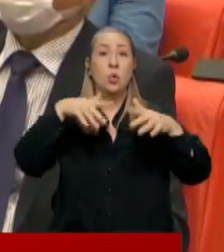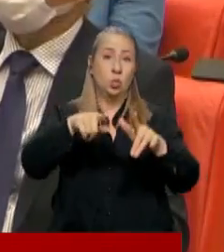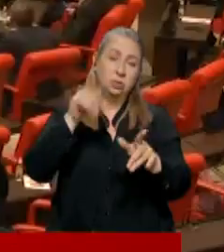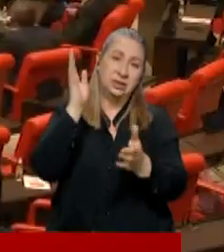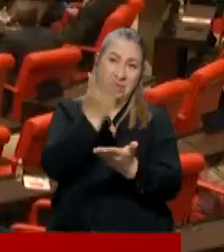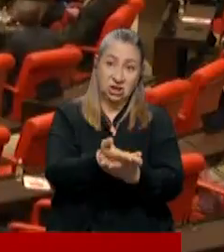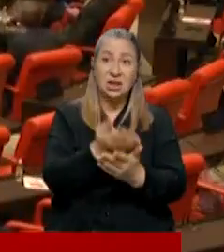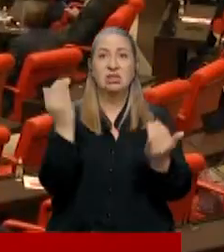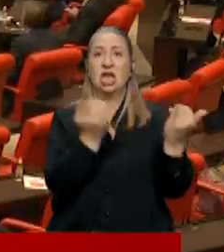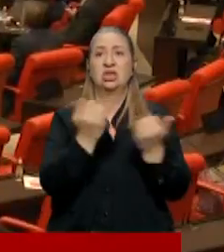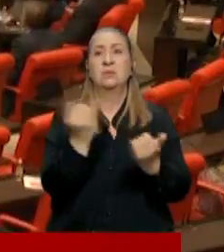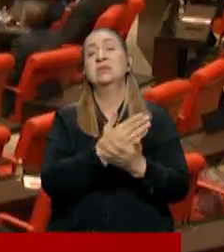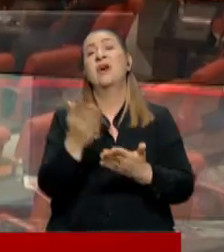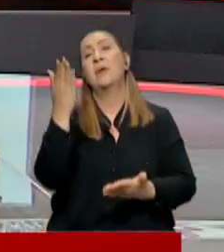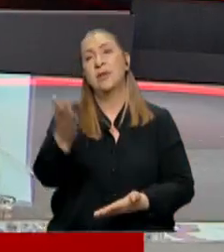gelecek. Tartışması sürüyor.